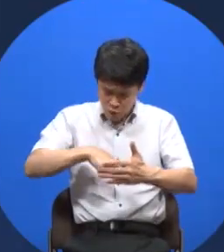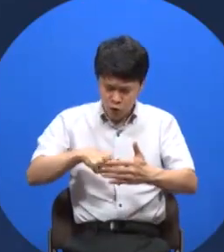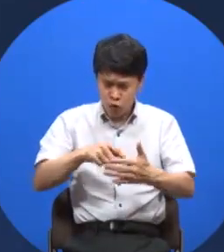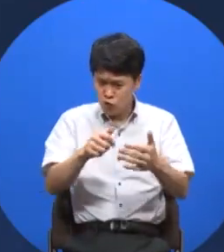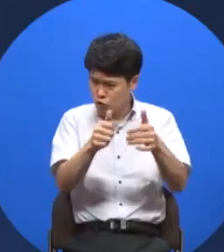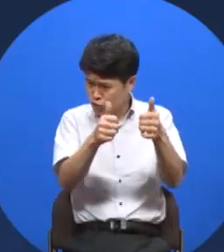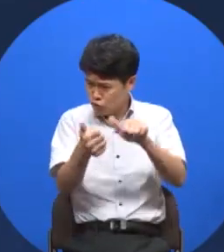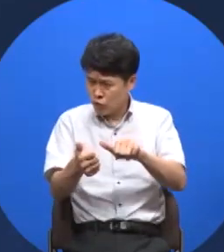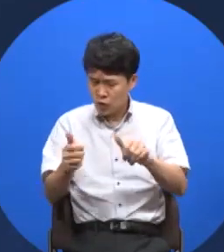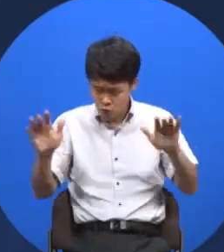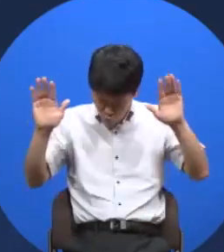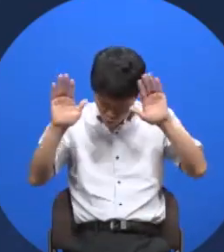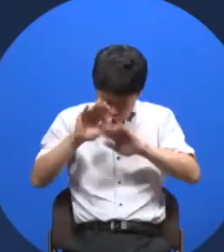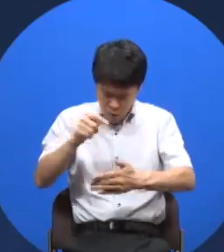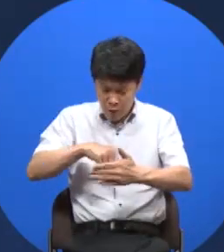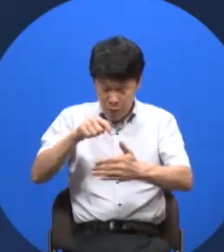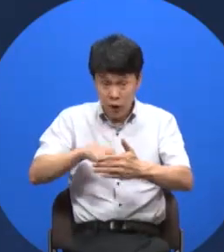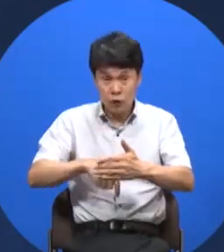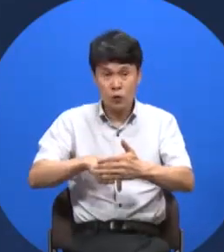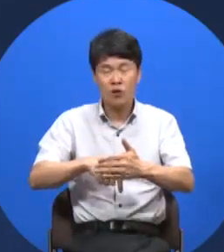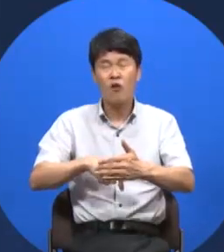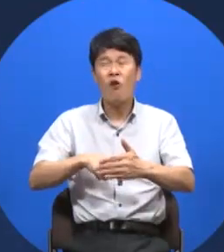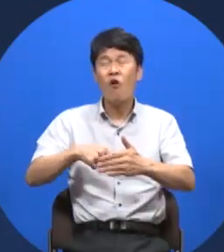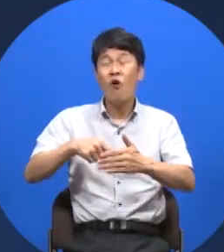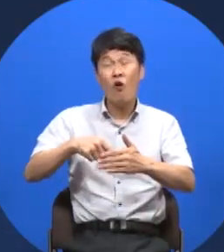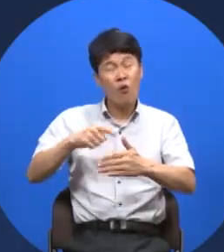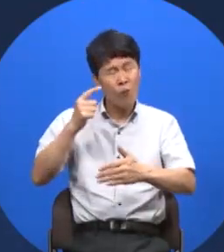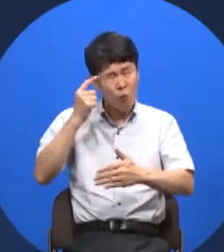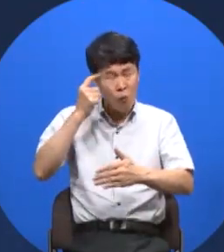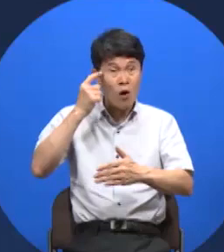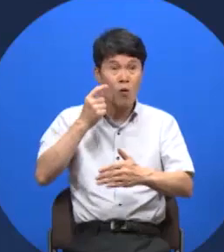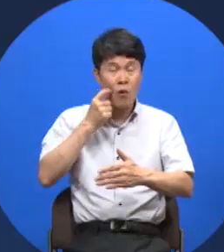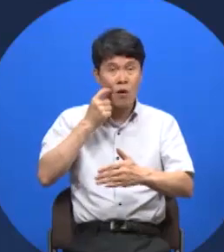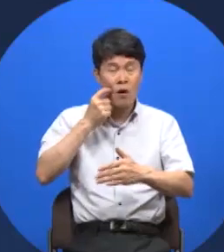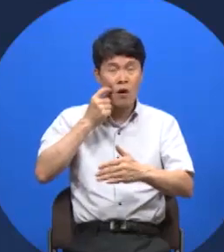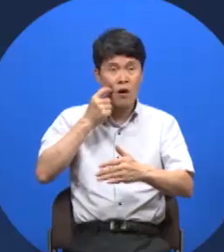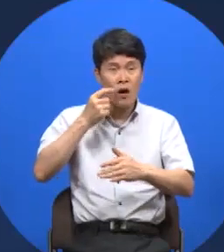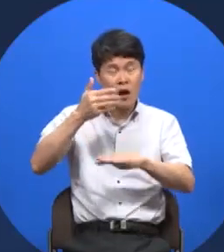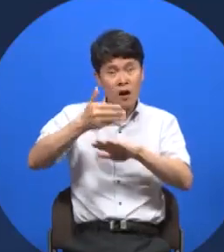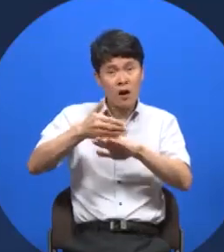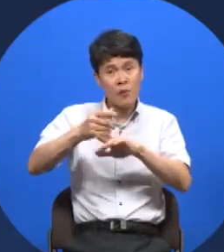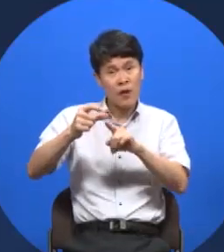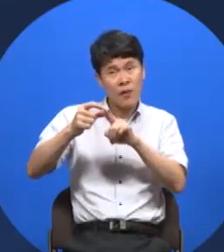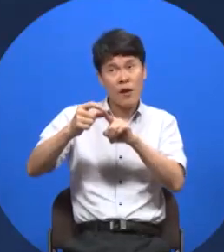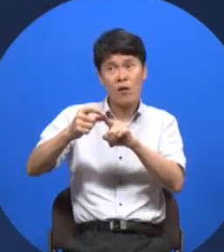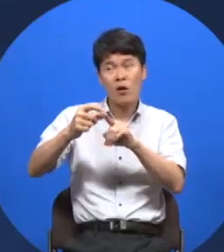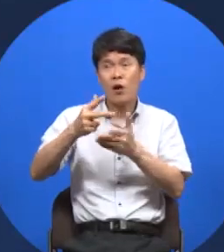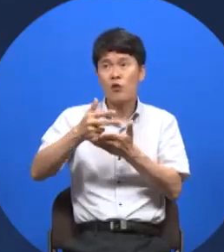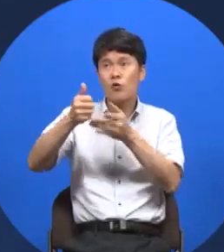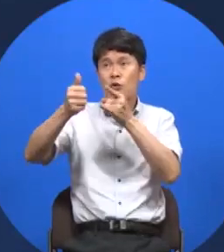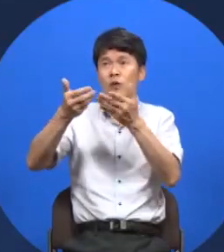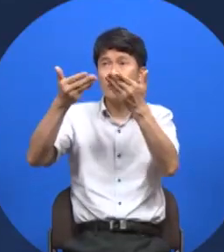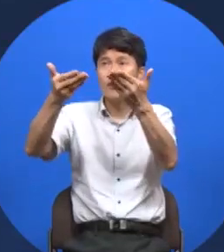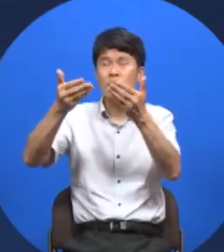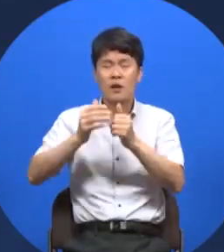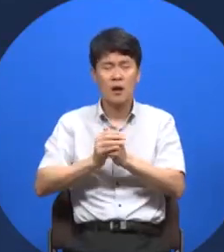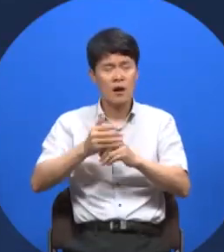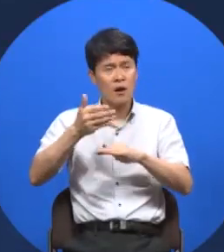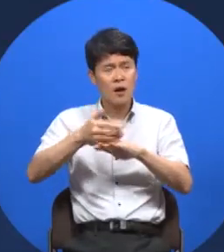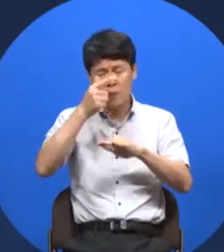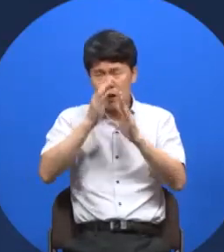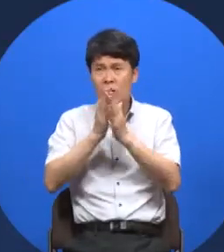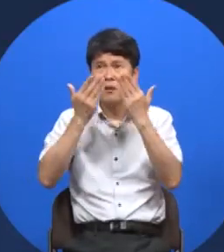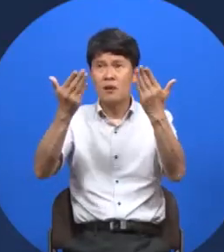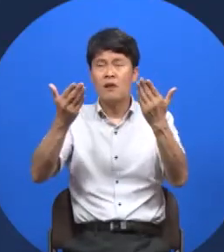어둠의 뱃속, 여기에서 뜻밖의 감사라는 단어가 주님 앞에 드려집니다. 감사의 기도가